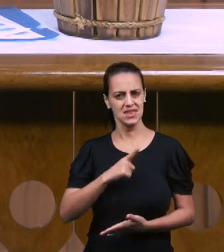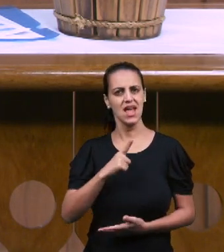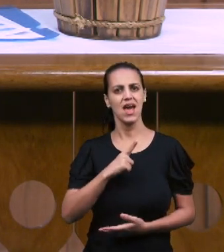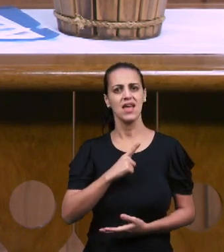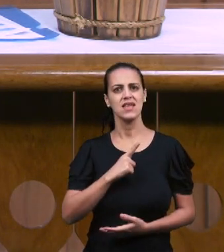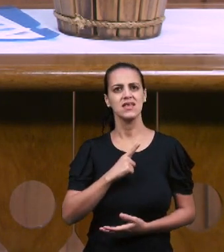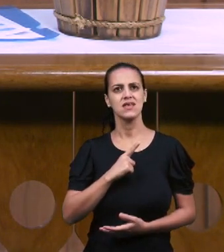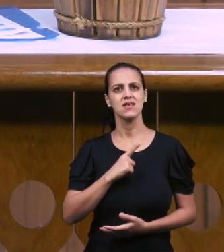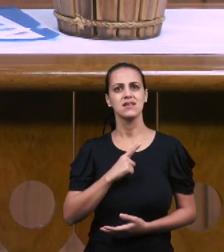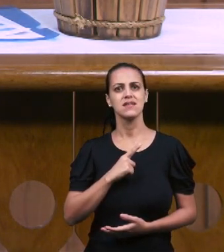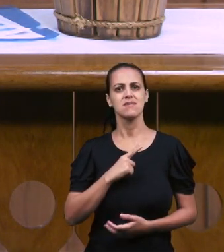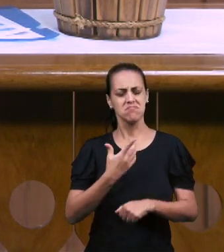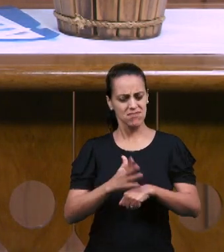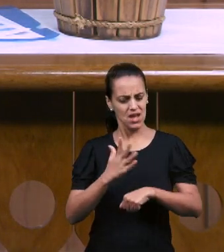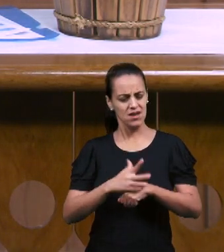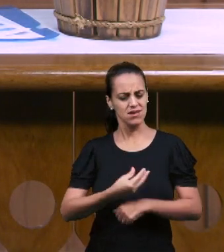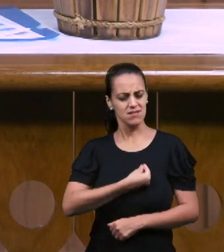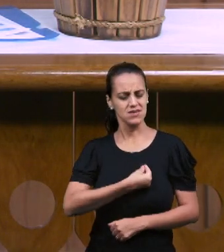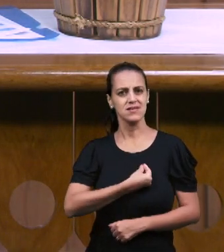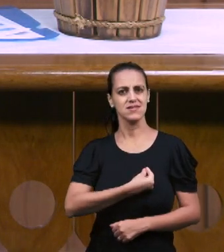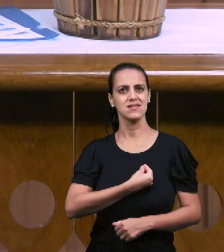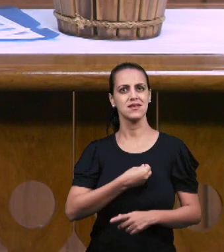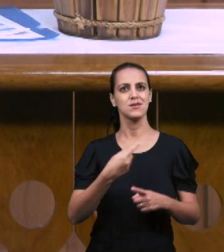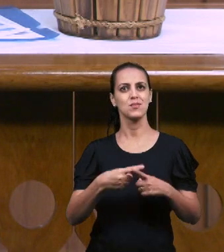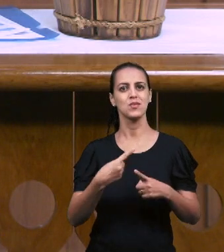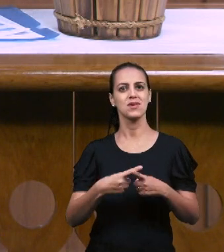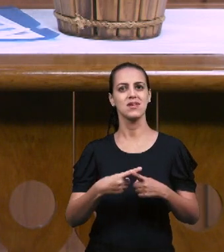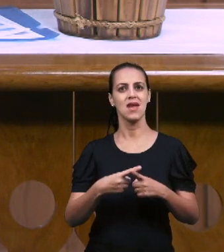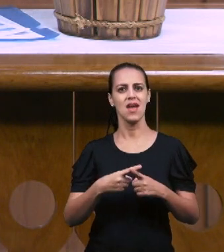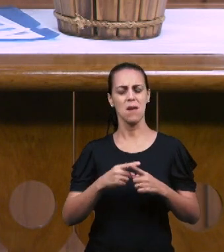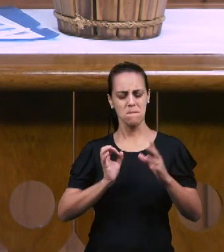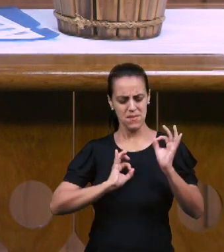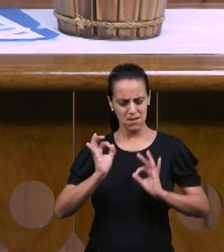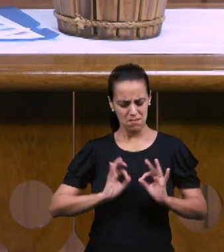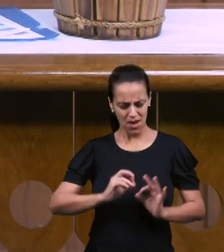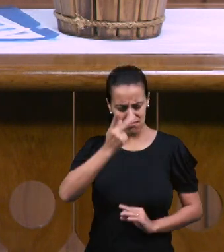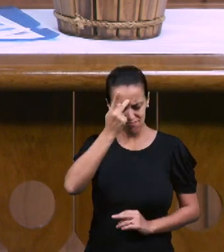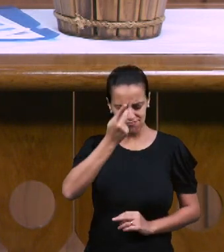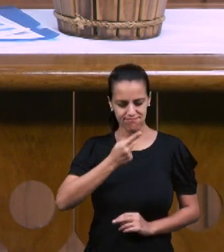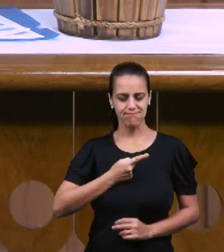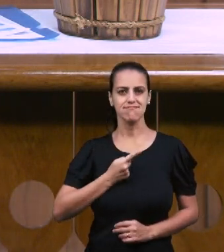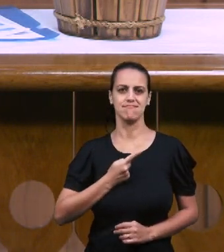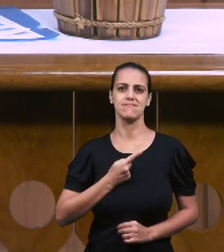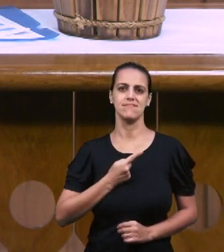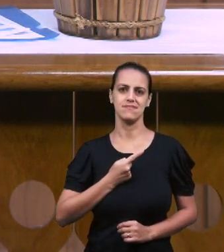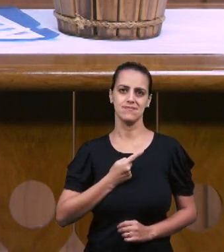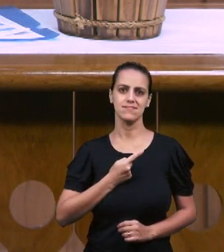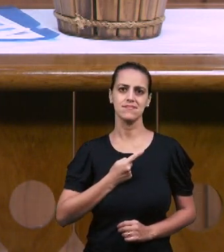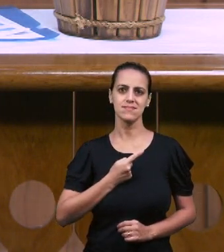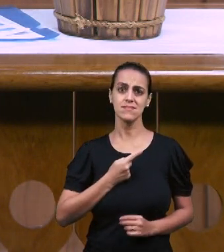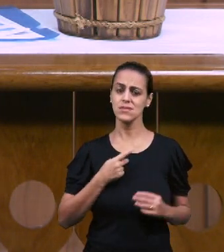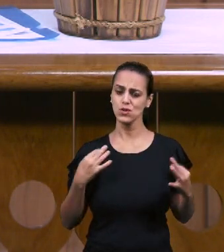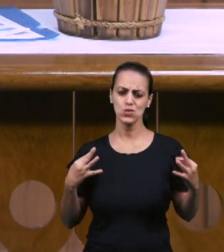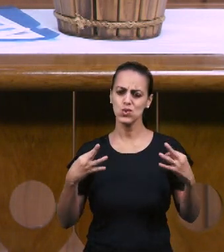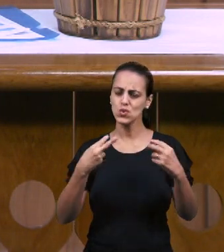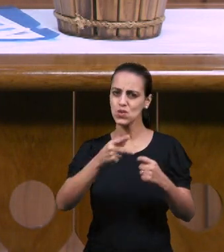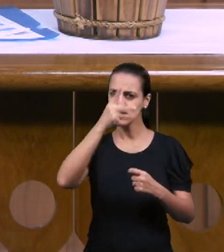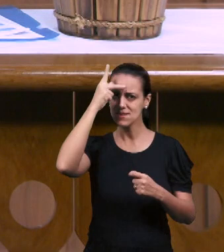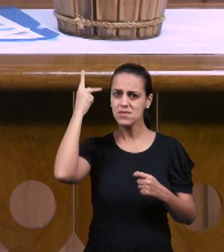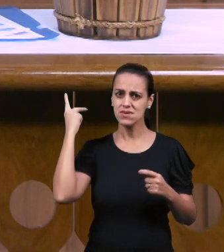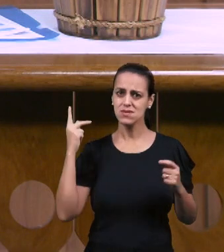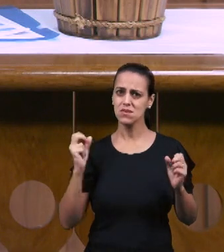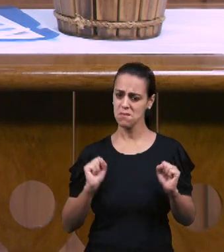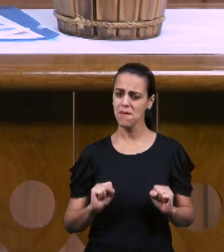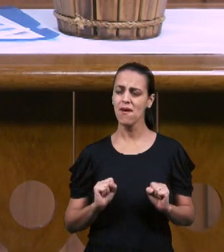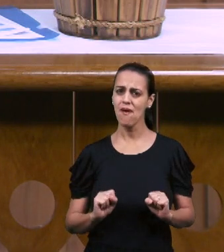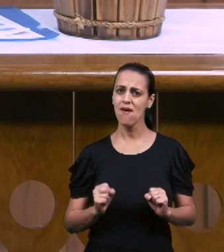dominicale. Pourquoi? Parce que c'est la préparation individuelle. Donc toutes les personnes peuvent